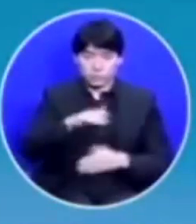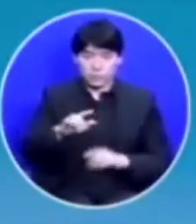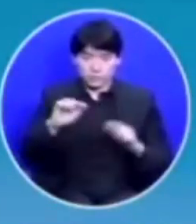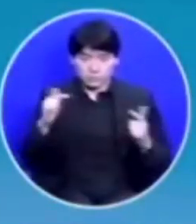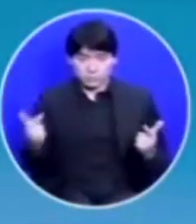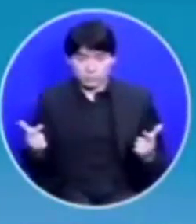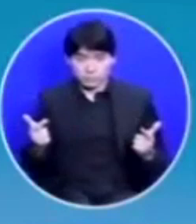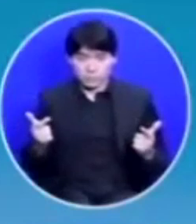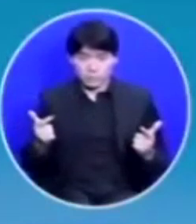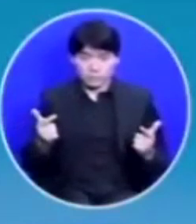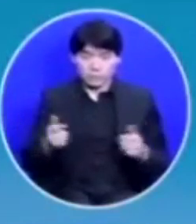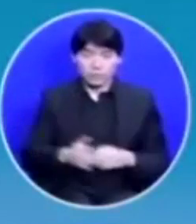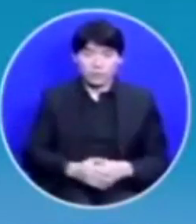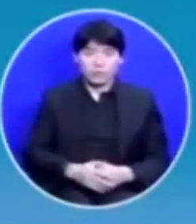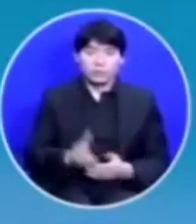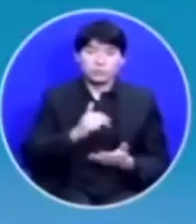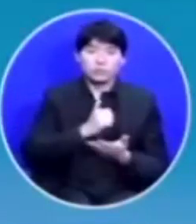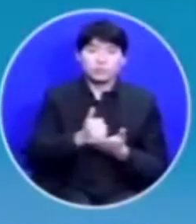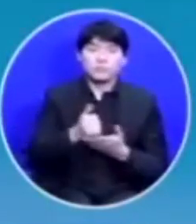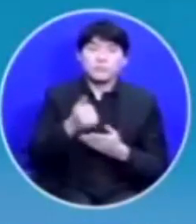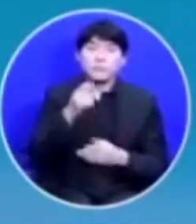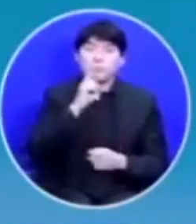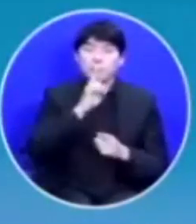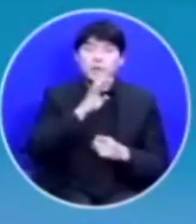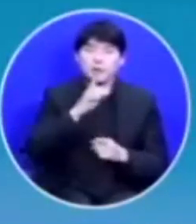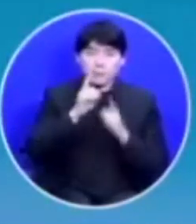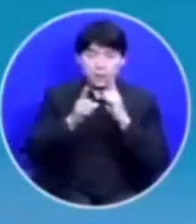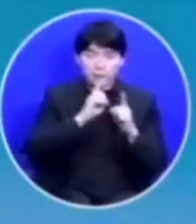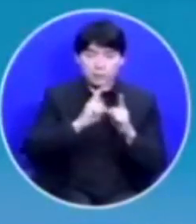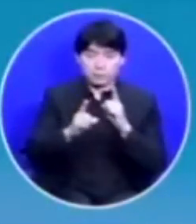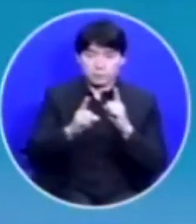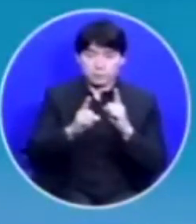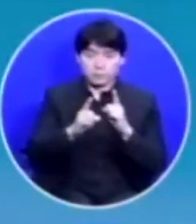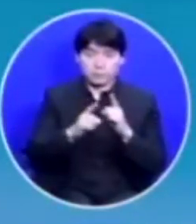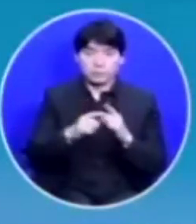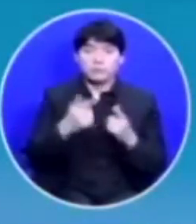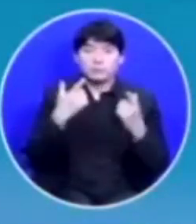주요 주요 만하고 형식적으로만 예수 믿는 그 아이가 트들은